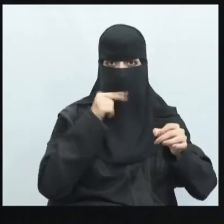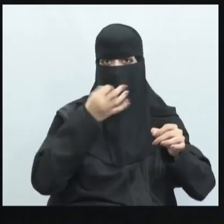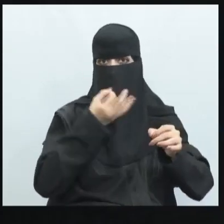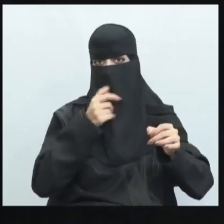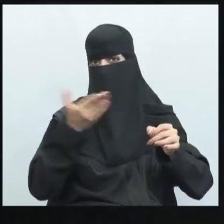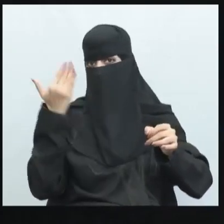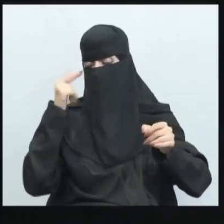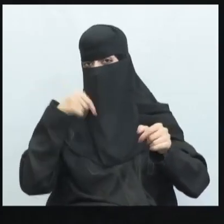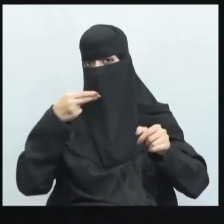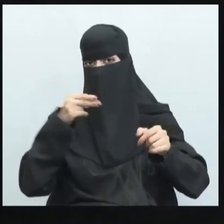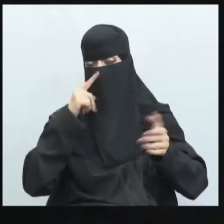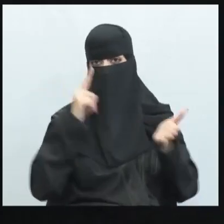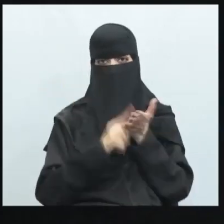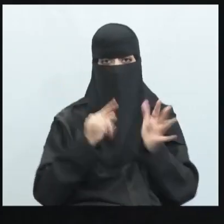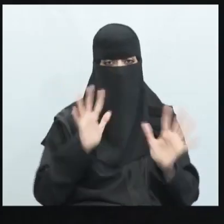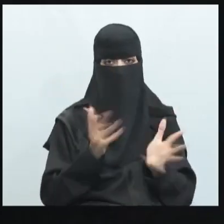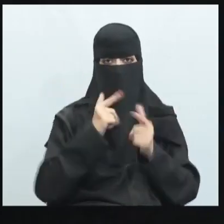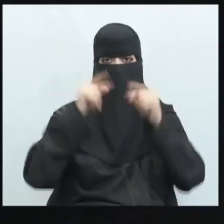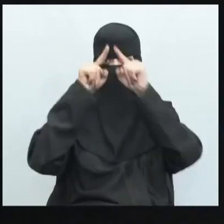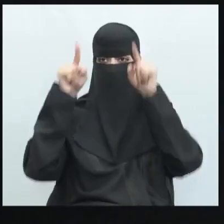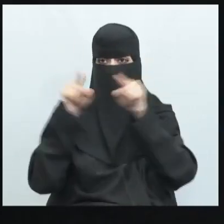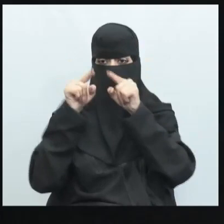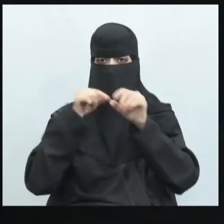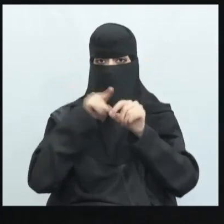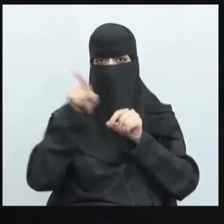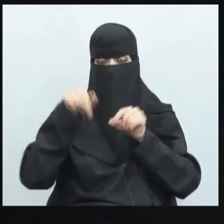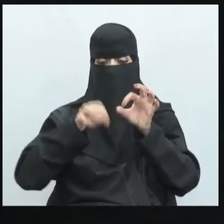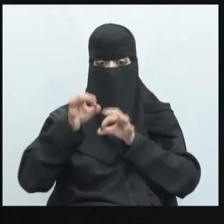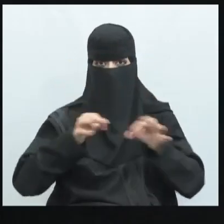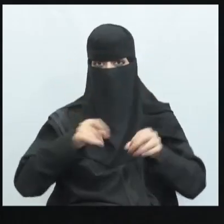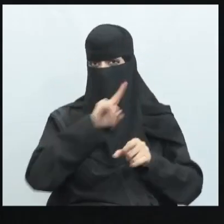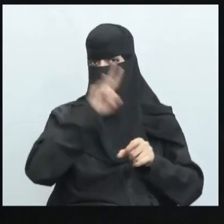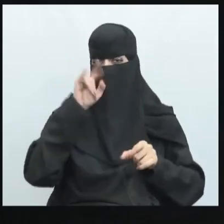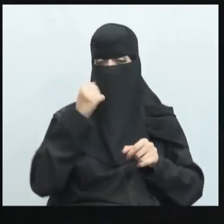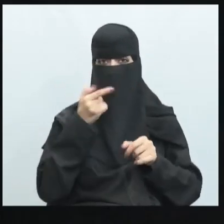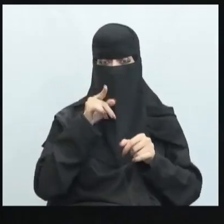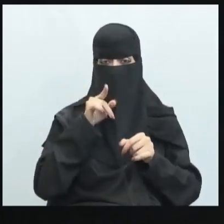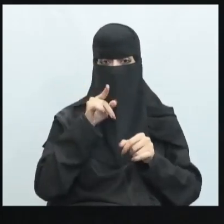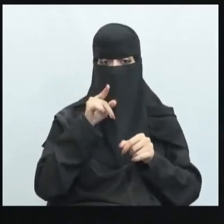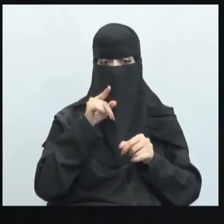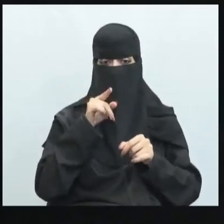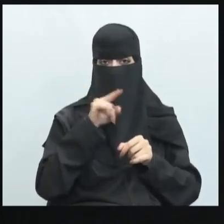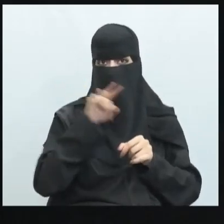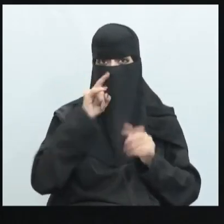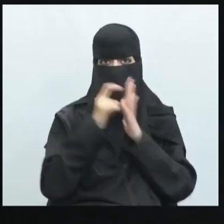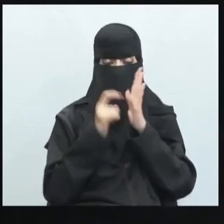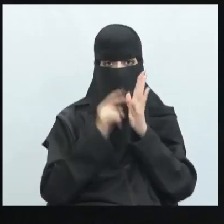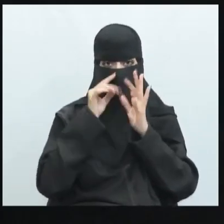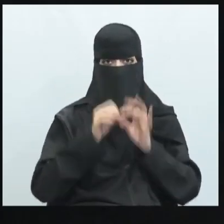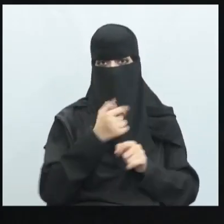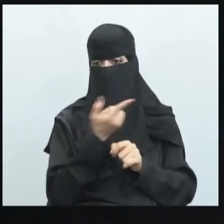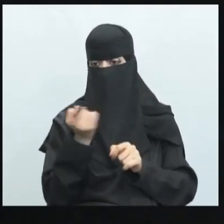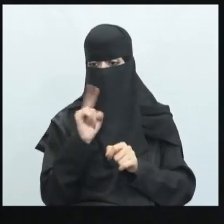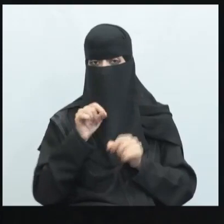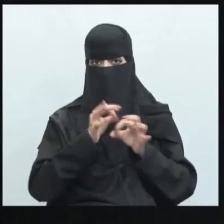الدرس السابق ان اي شجره هي مخطط وليس بال شرطا ان يكون كل